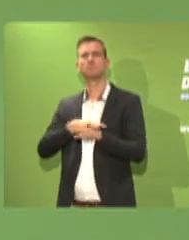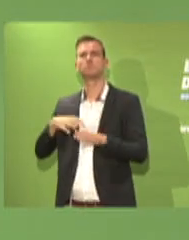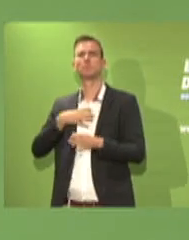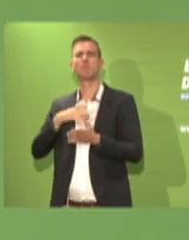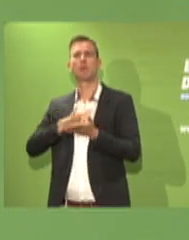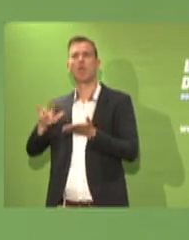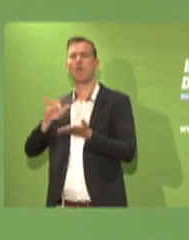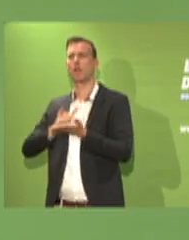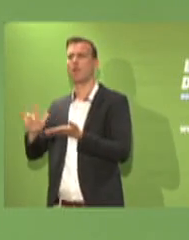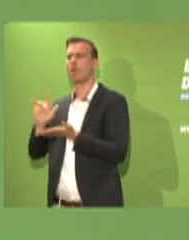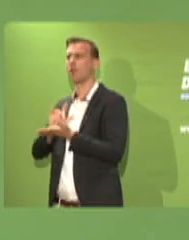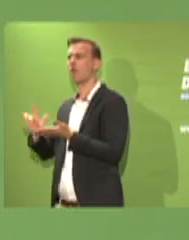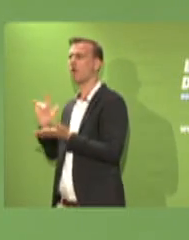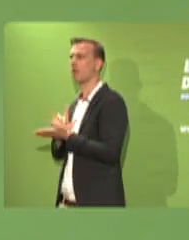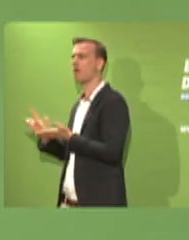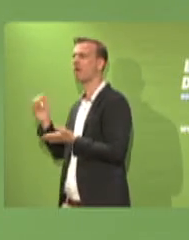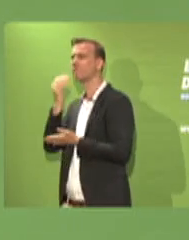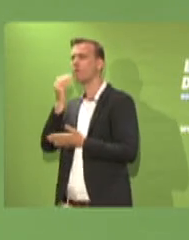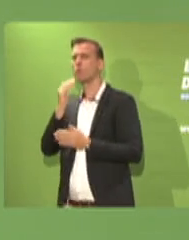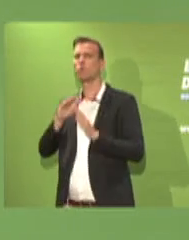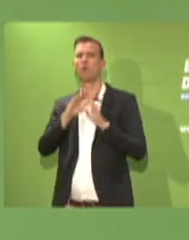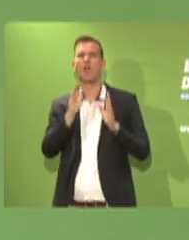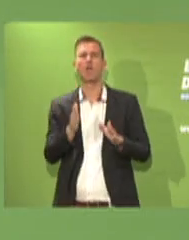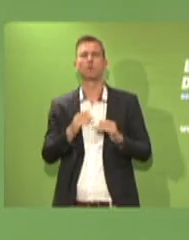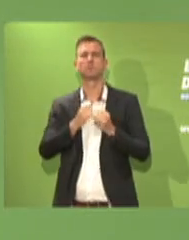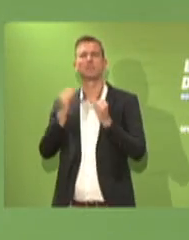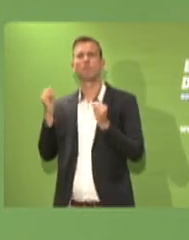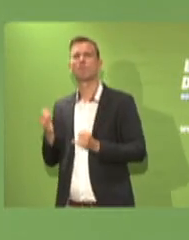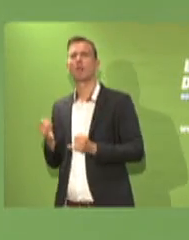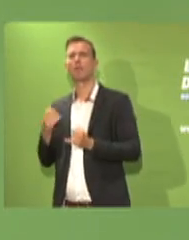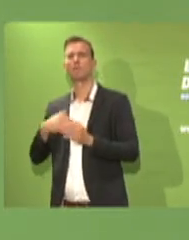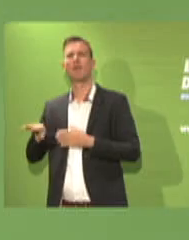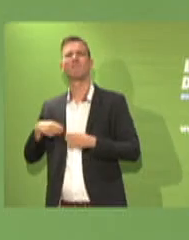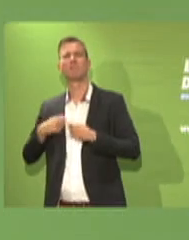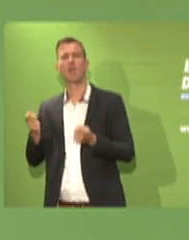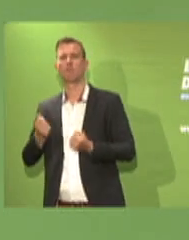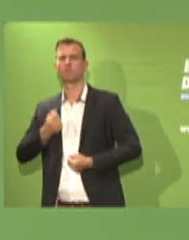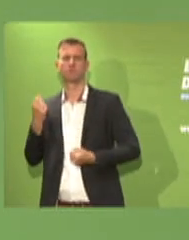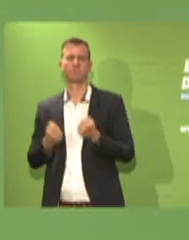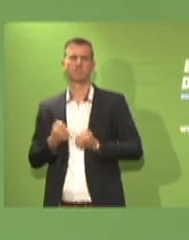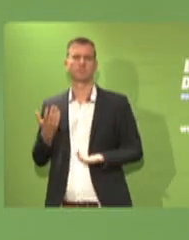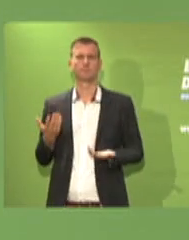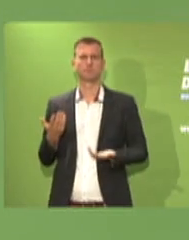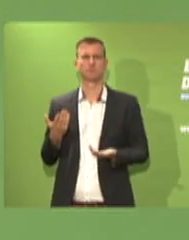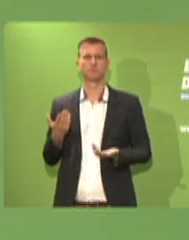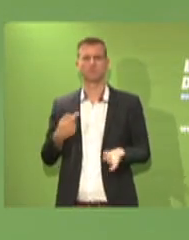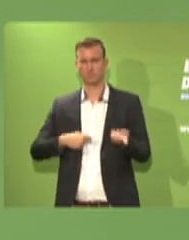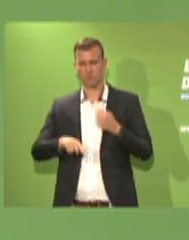Probleme führt, Wohnungen, Häuser, Immobilien zu vermarkten.